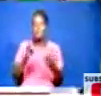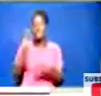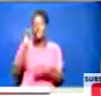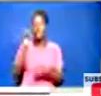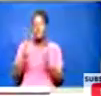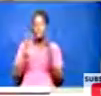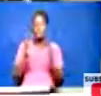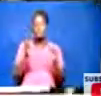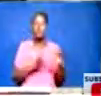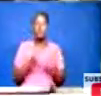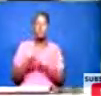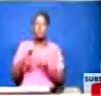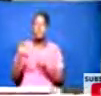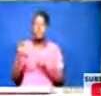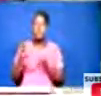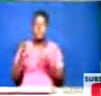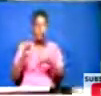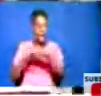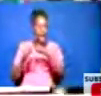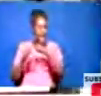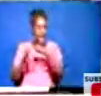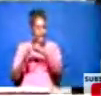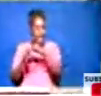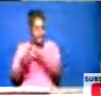Mashujaa mwendo wa saa 9 asubuhi.